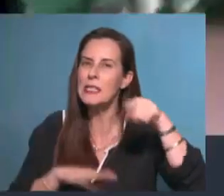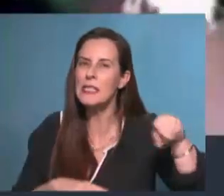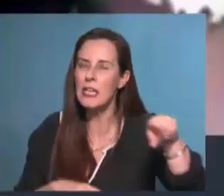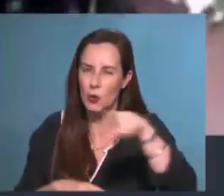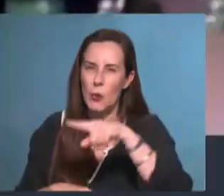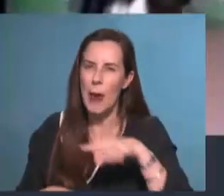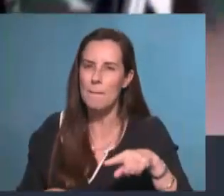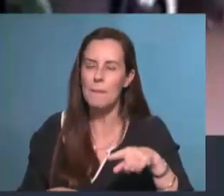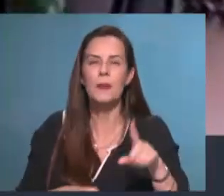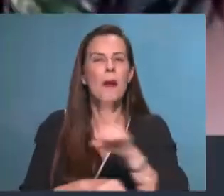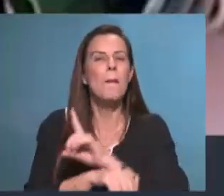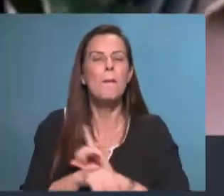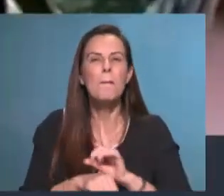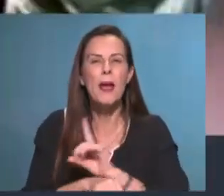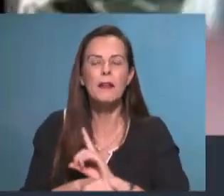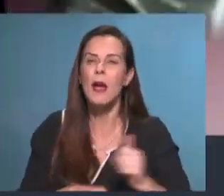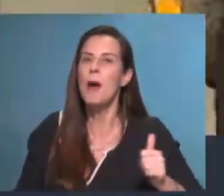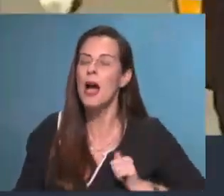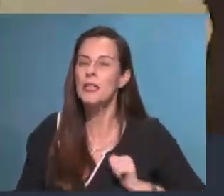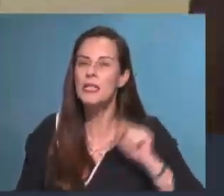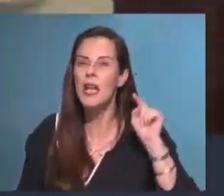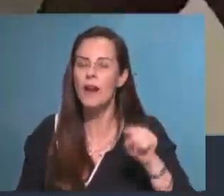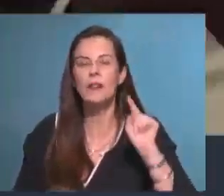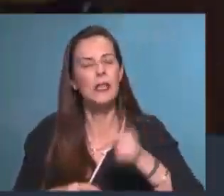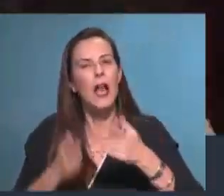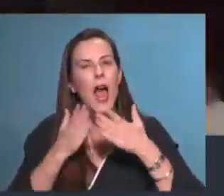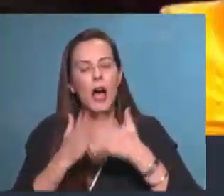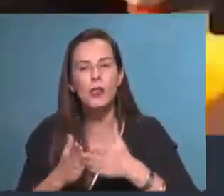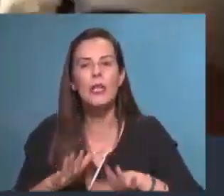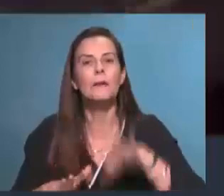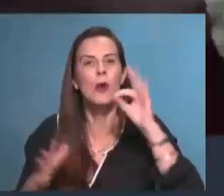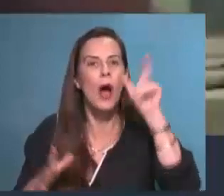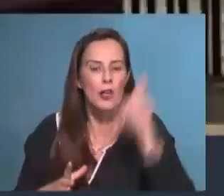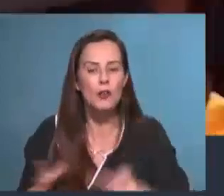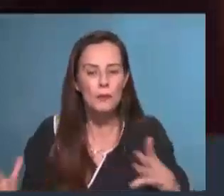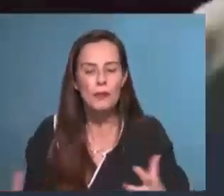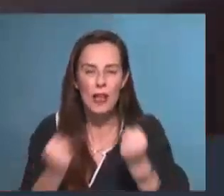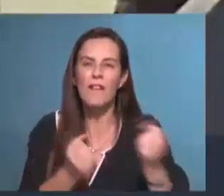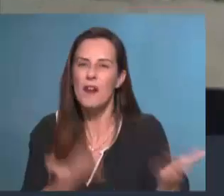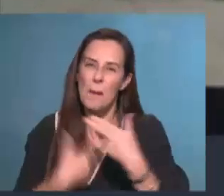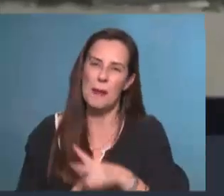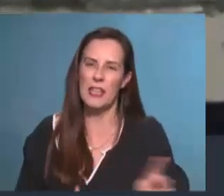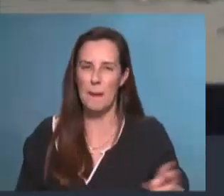משם, ובינתיים נקרא הצבא באינדונזיה לעזור במציאת ניצולים ופינוי גופות.